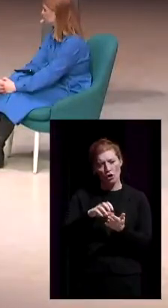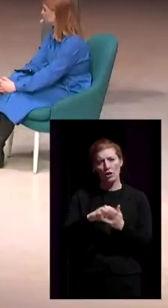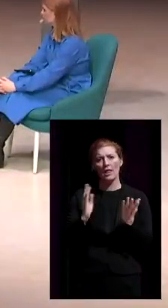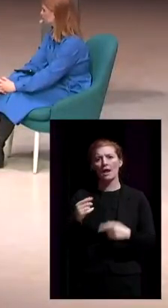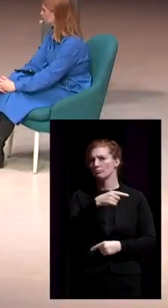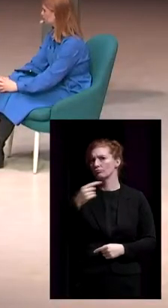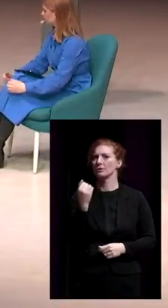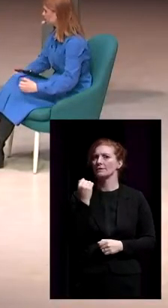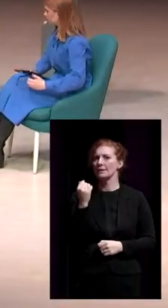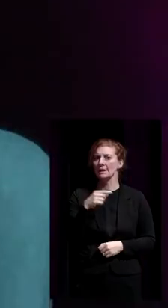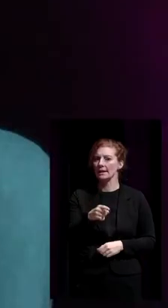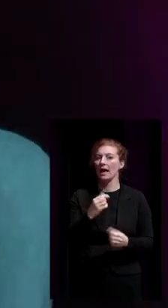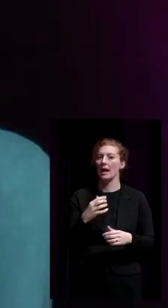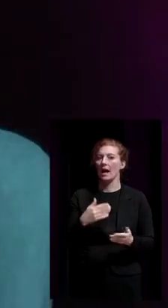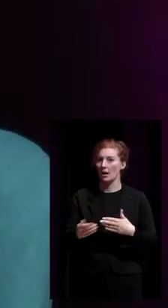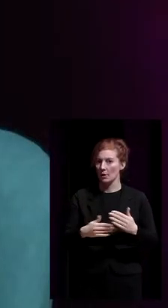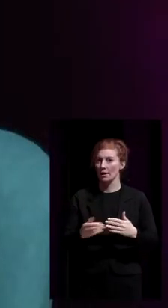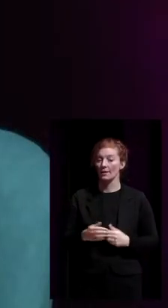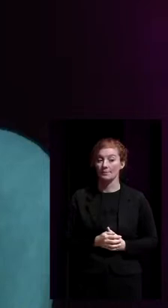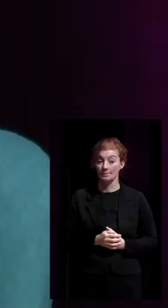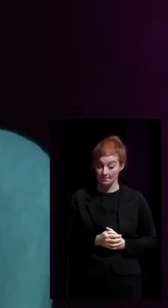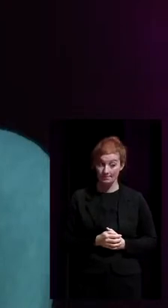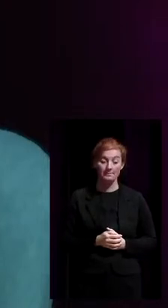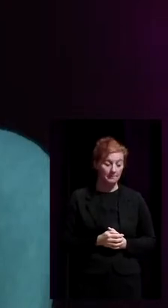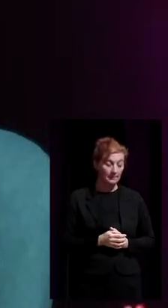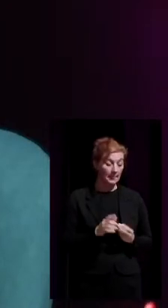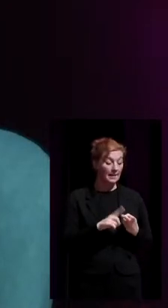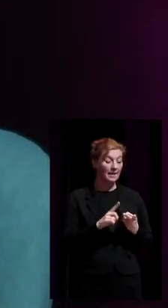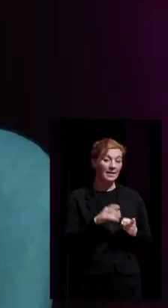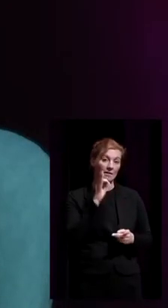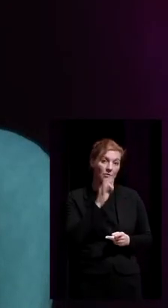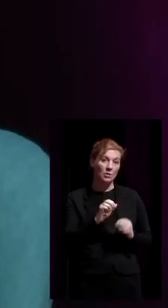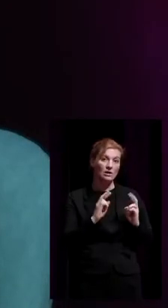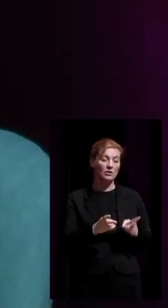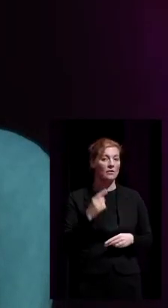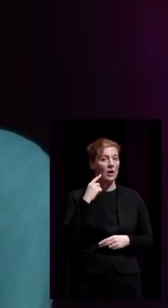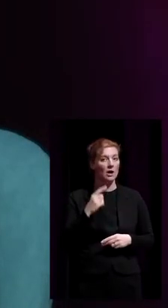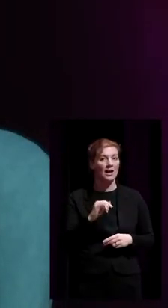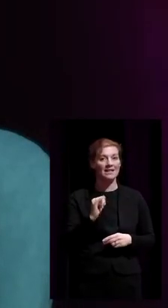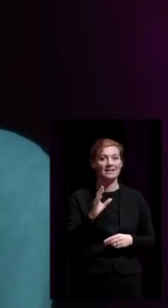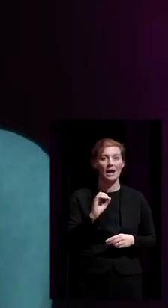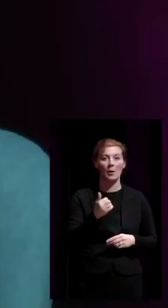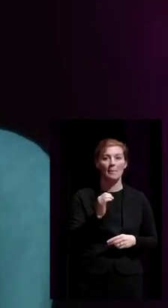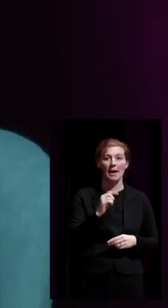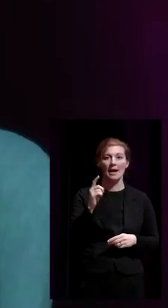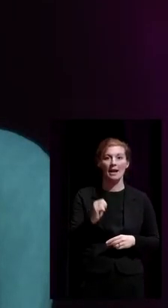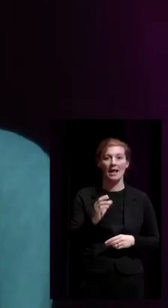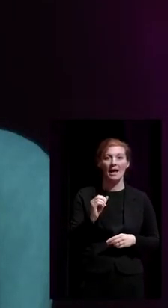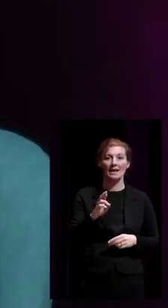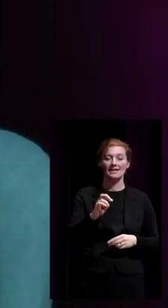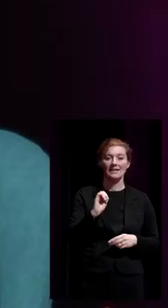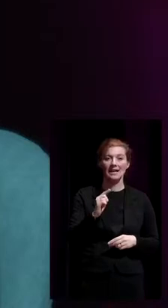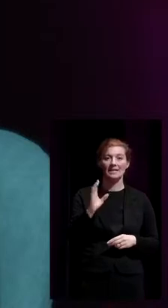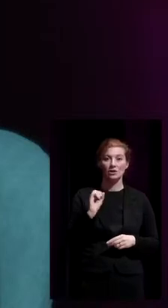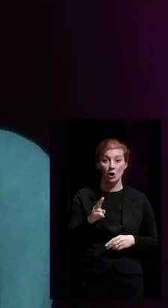Mm. Det här, den andra frågan som vi lyssnar på, vi hörde Isabelle Axelsson från Fridays for Future i morse på